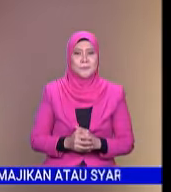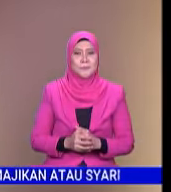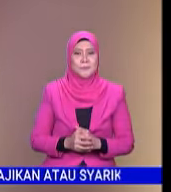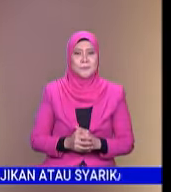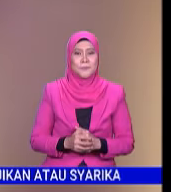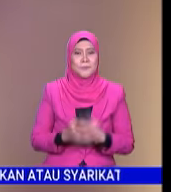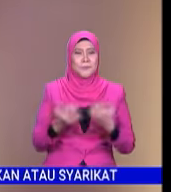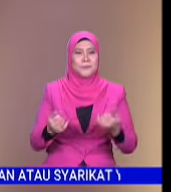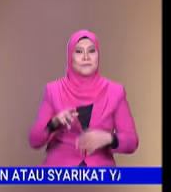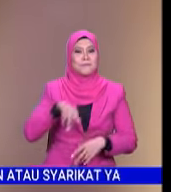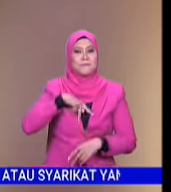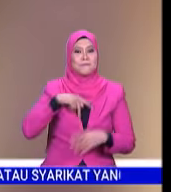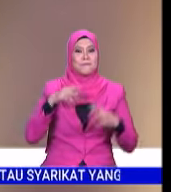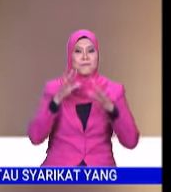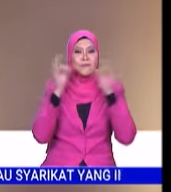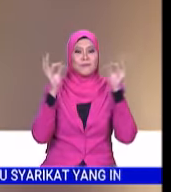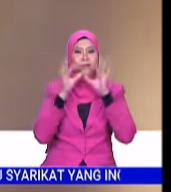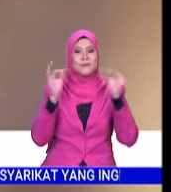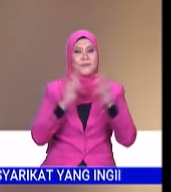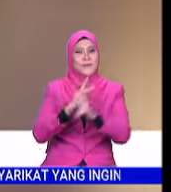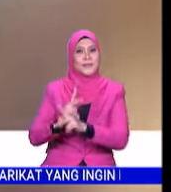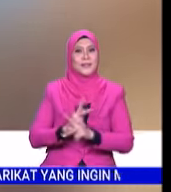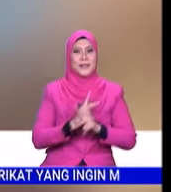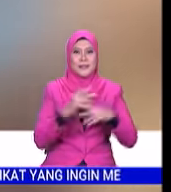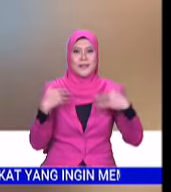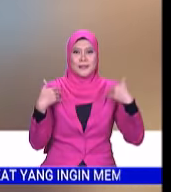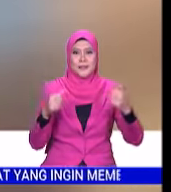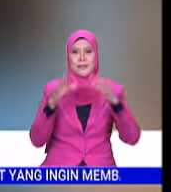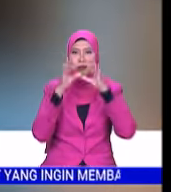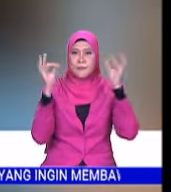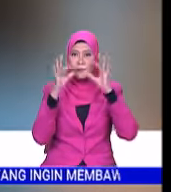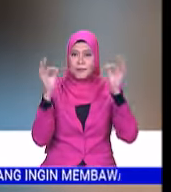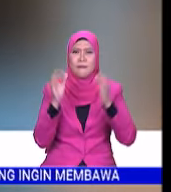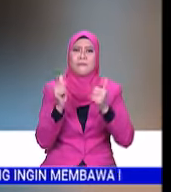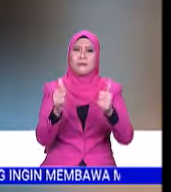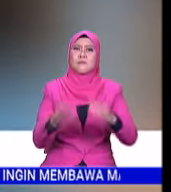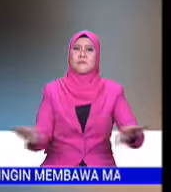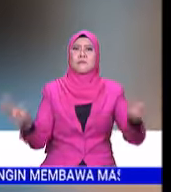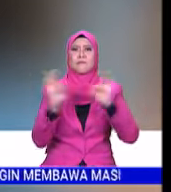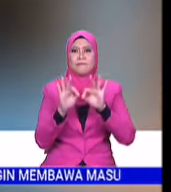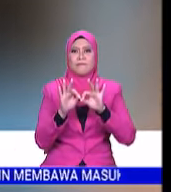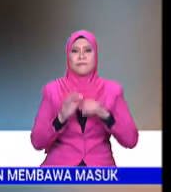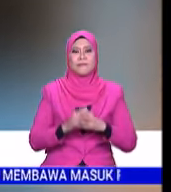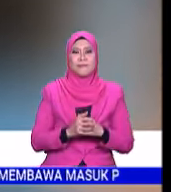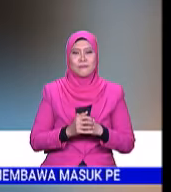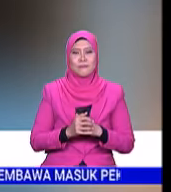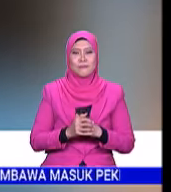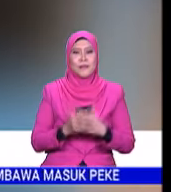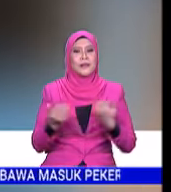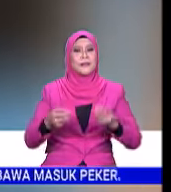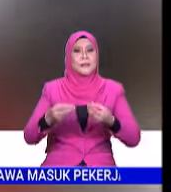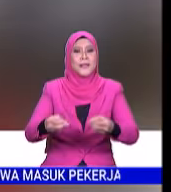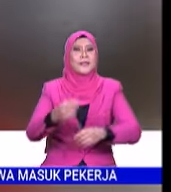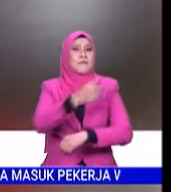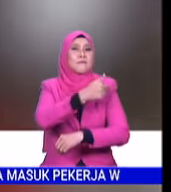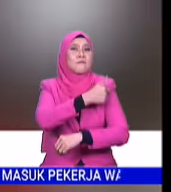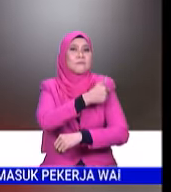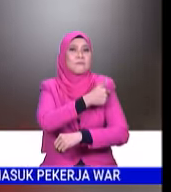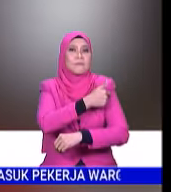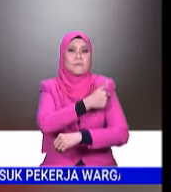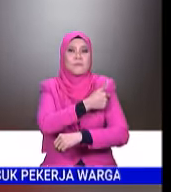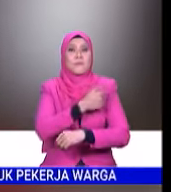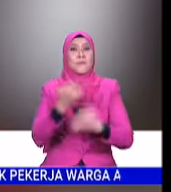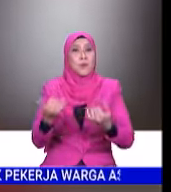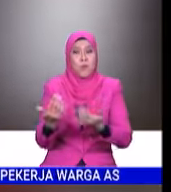Bagi pemilik kucing, menjaga kesihatan kucing pastinya menjadi keutamaan mereka, yang termasuk memberi vaksin. Baru-baru